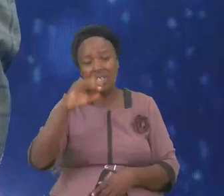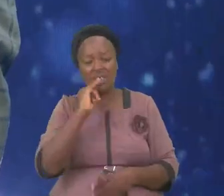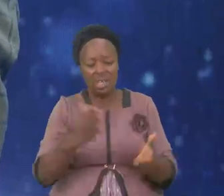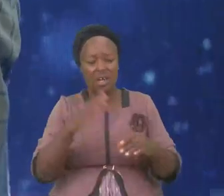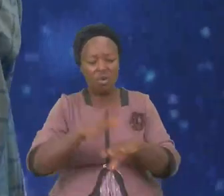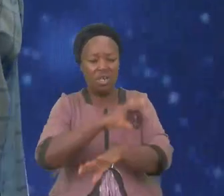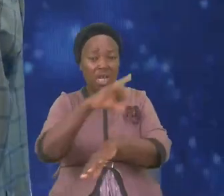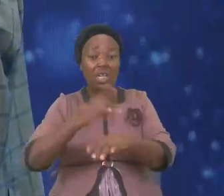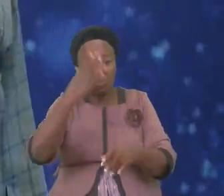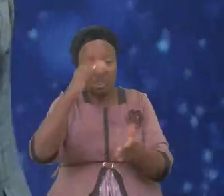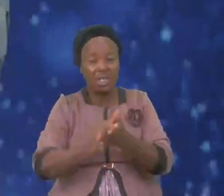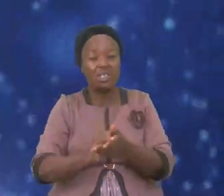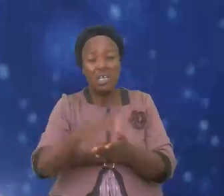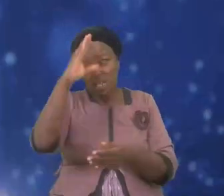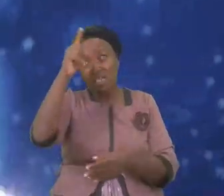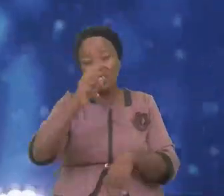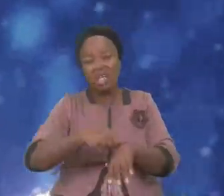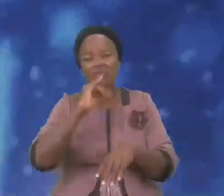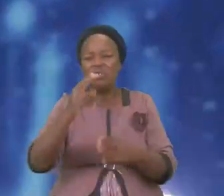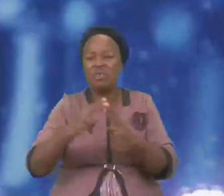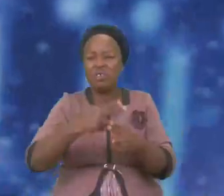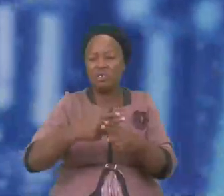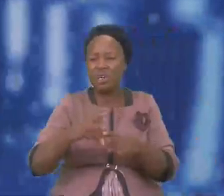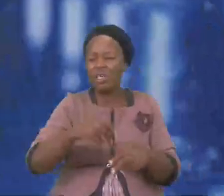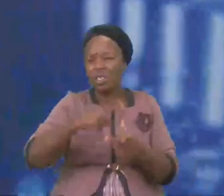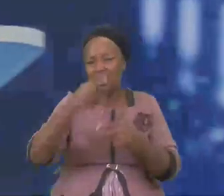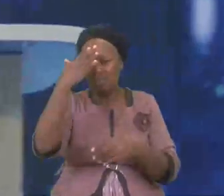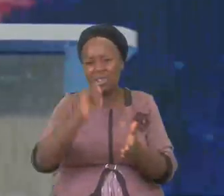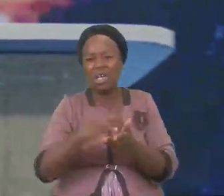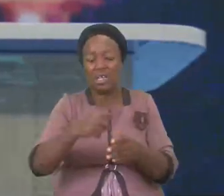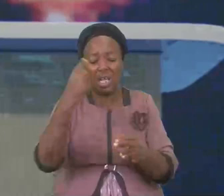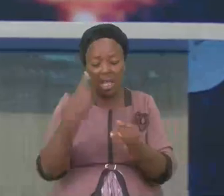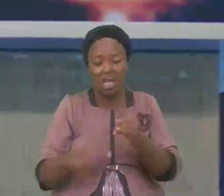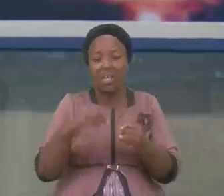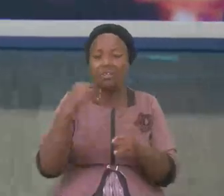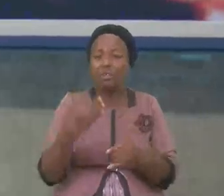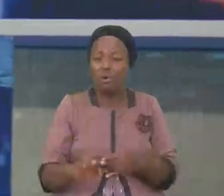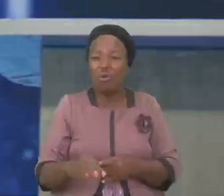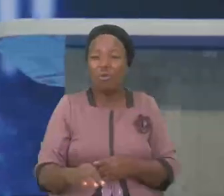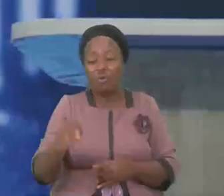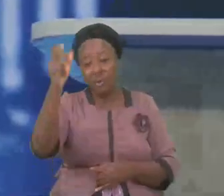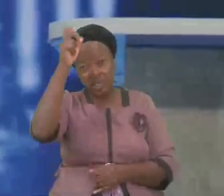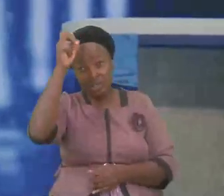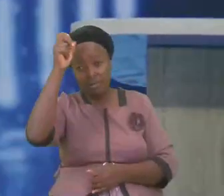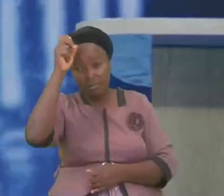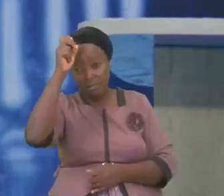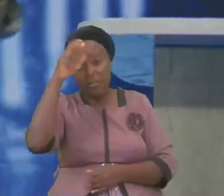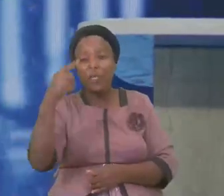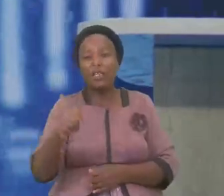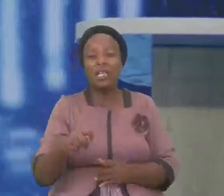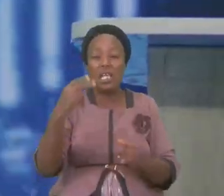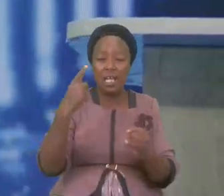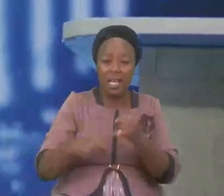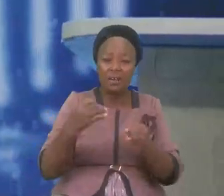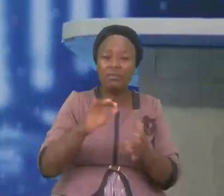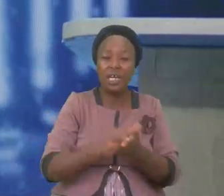Et il sait que son temps est court. Et il sait et que la fin de Lucifer, que la fin de Satan,